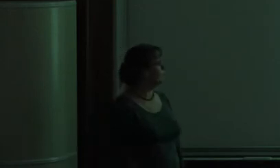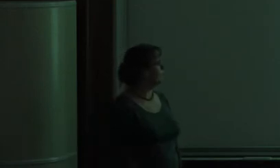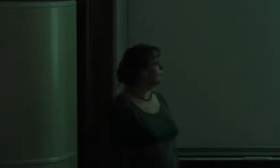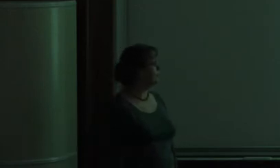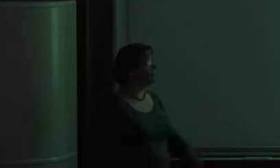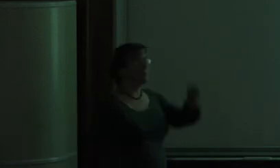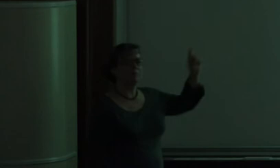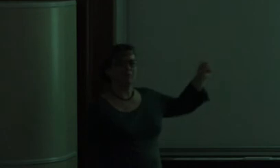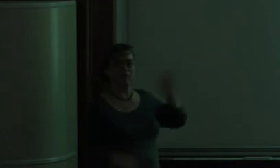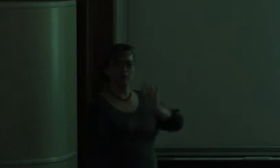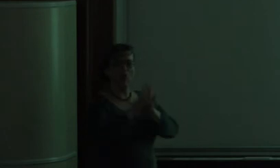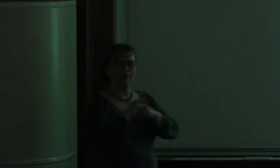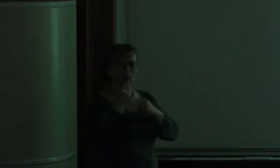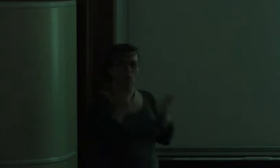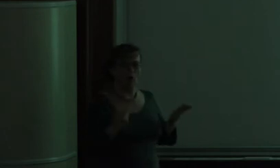quel code a été exécuté?